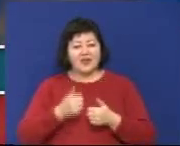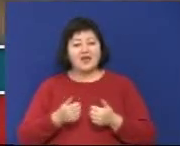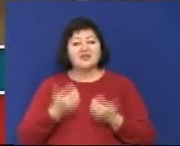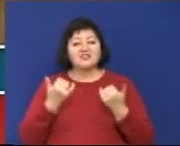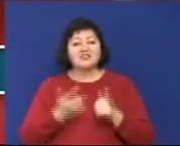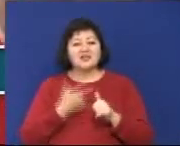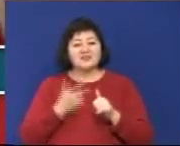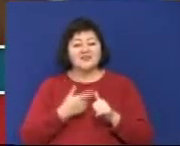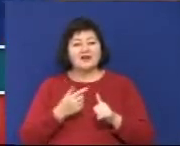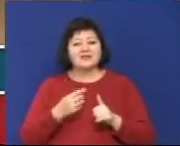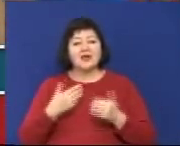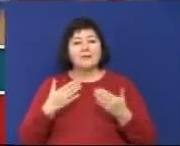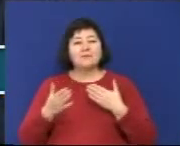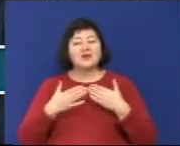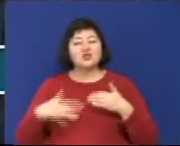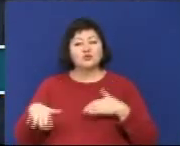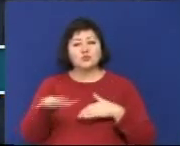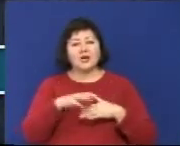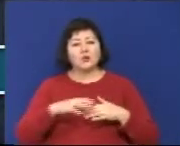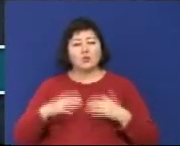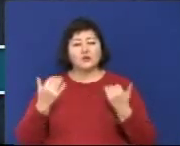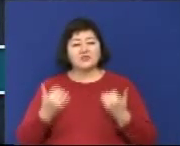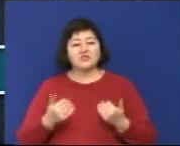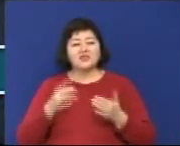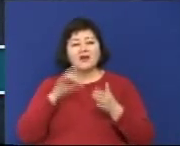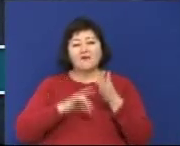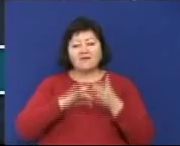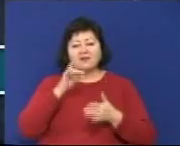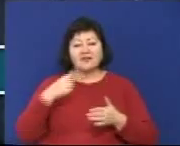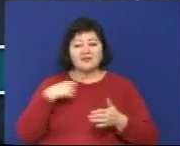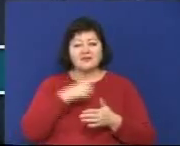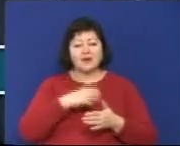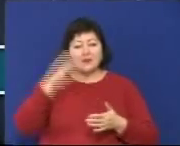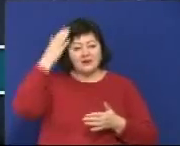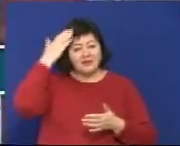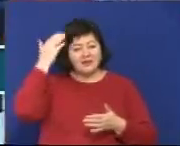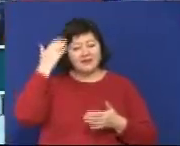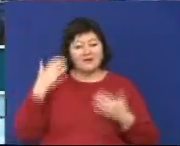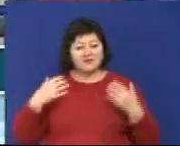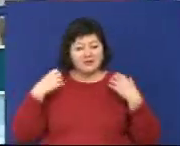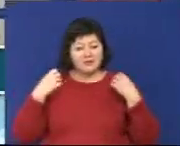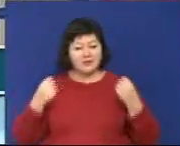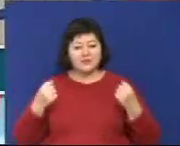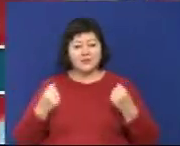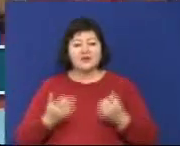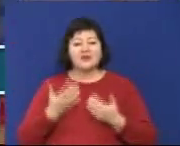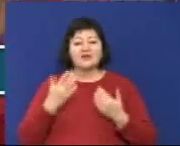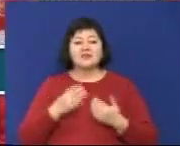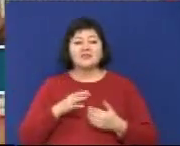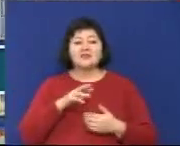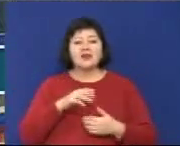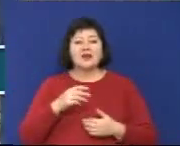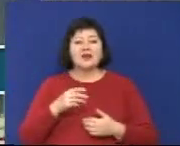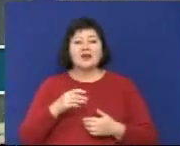международных и по сей день продолжают собирать множество талантливых спортсменов. В прошлом году здесь выступали молодые боксеры из Южной Кореи